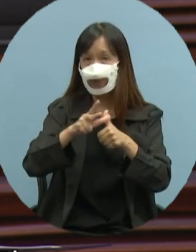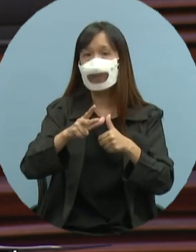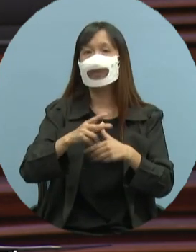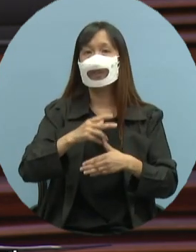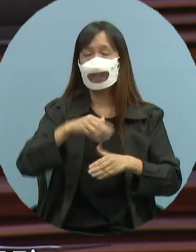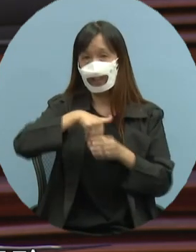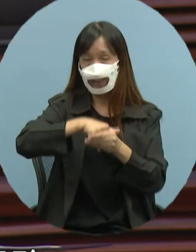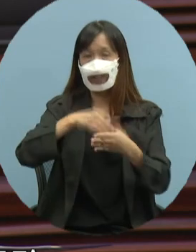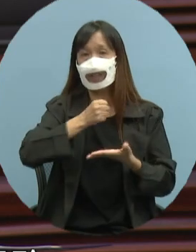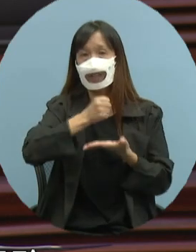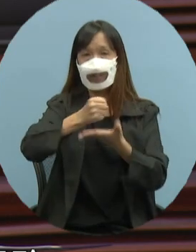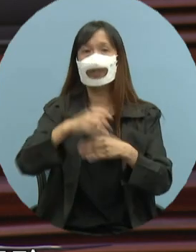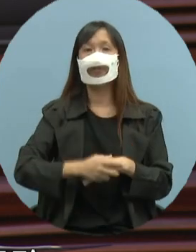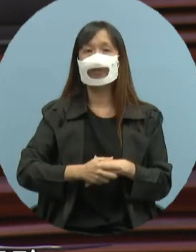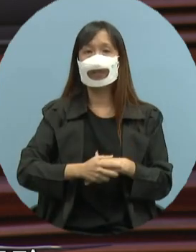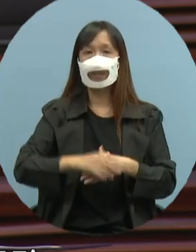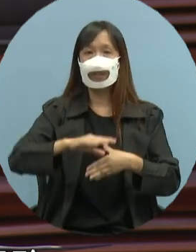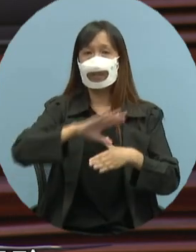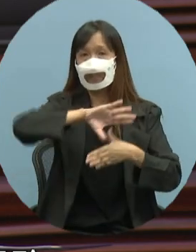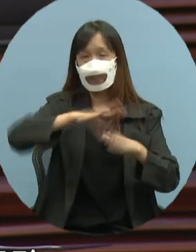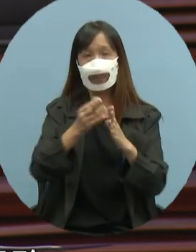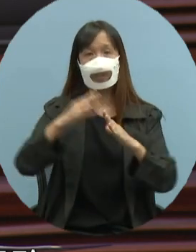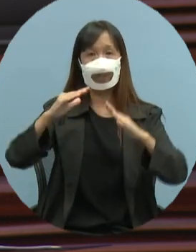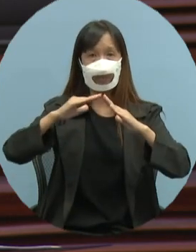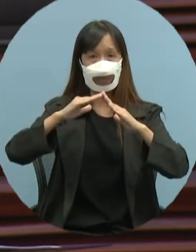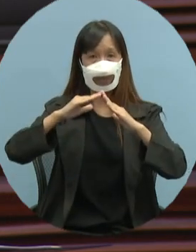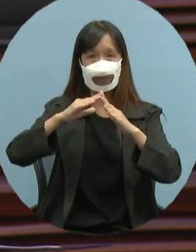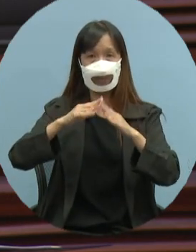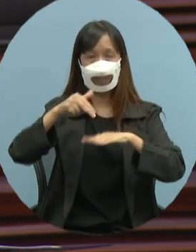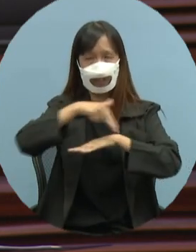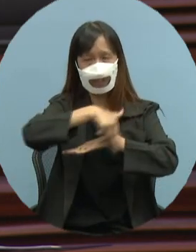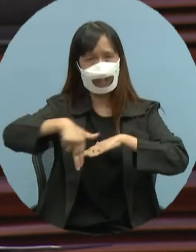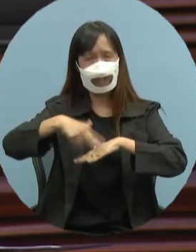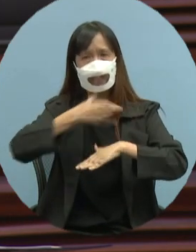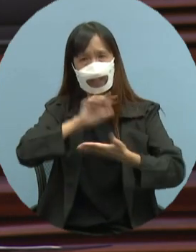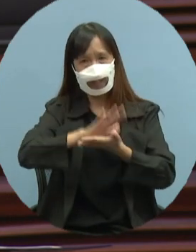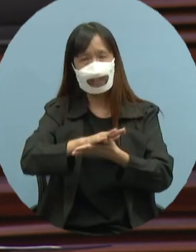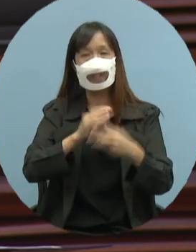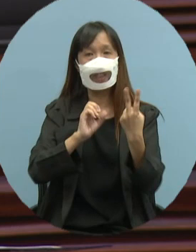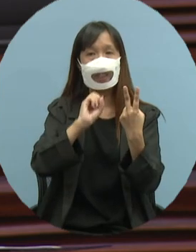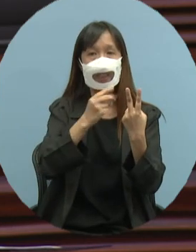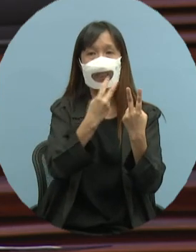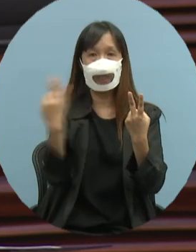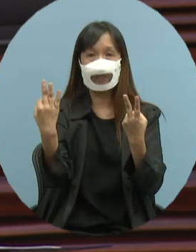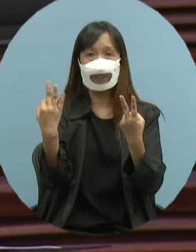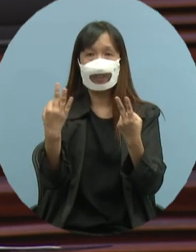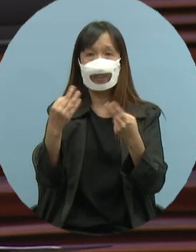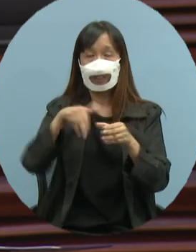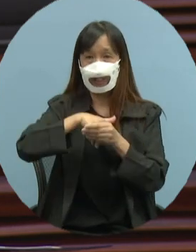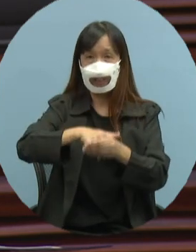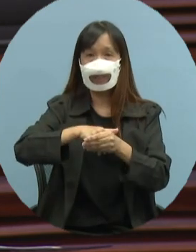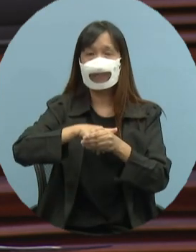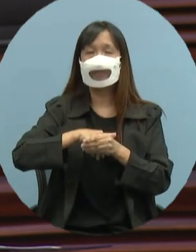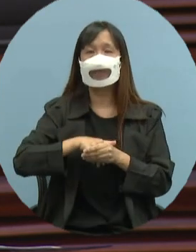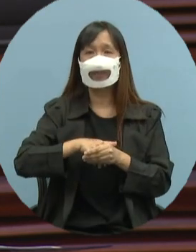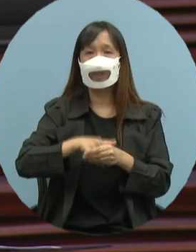資助。文體旅局會根據先導計劃的經驗，在2023年內將盛事基金申請和委